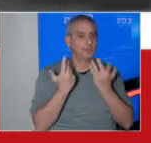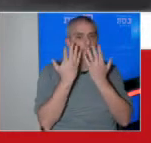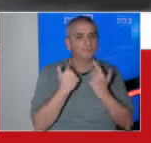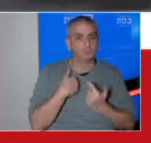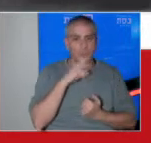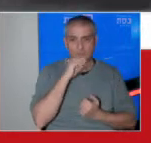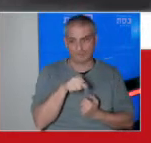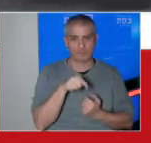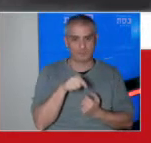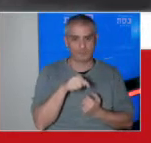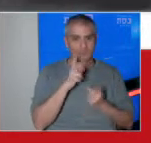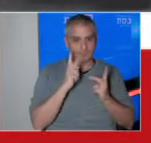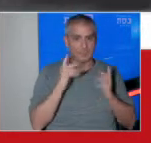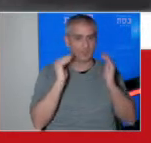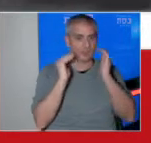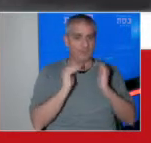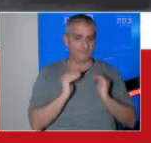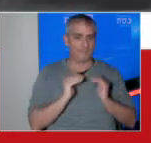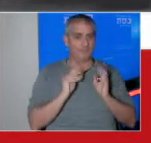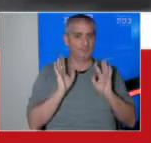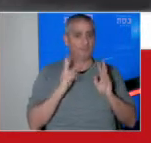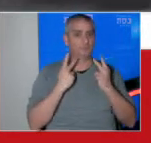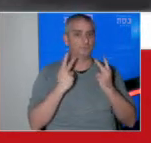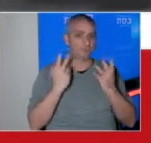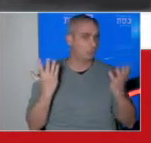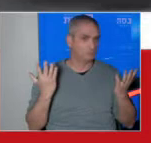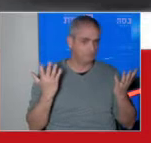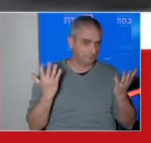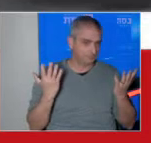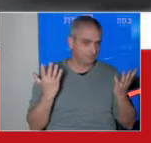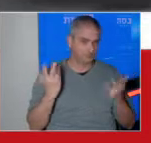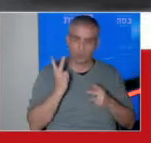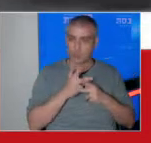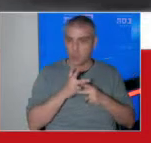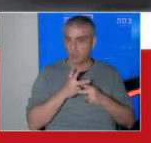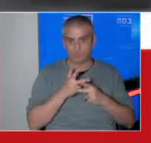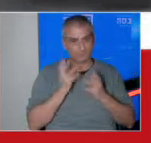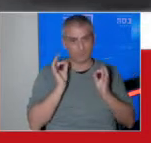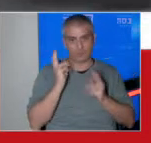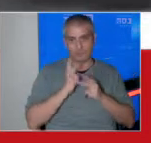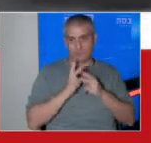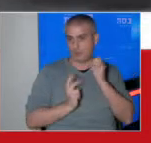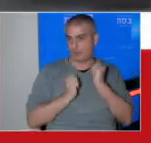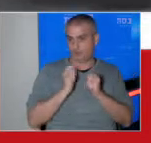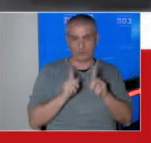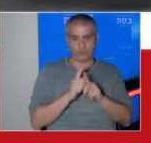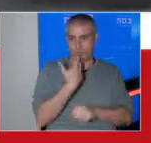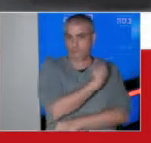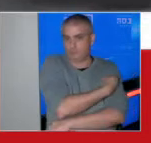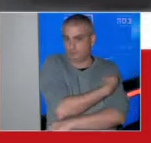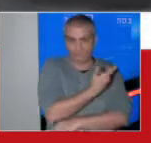שאנחנו מדברים עליהם יכול להפחית באופן משמעותי חולי, ובמיוחד חולי קשה, כמו